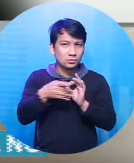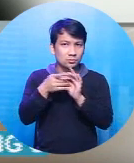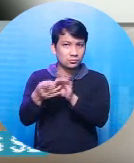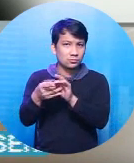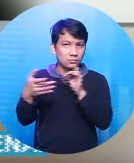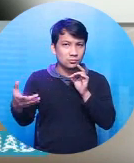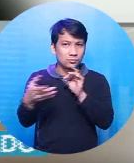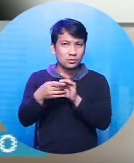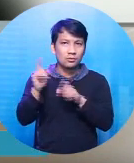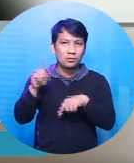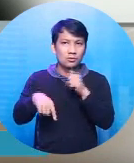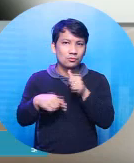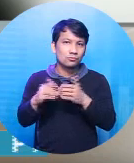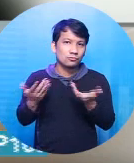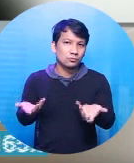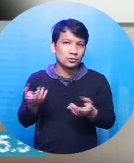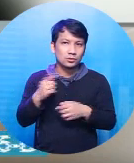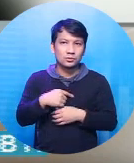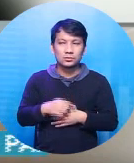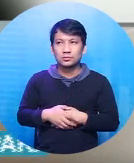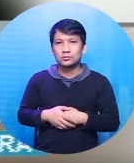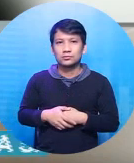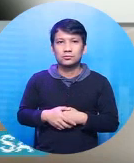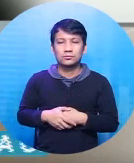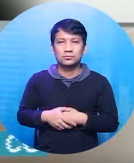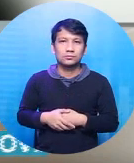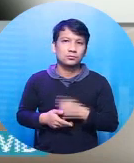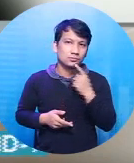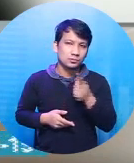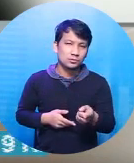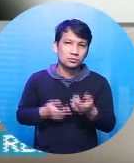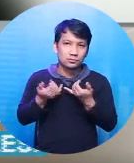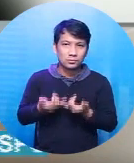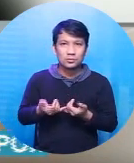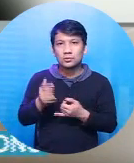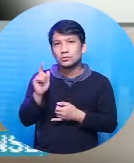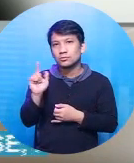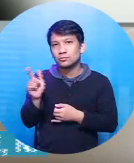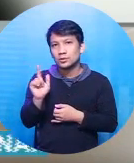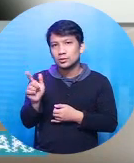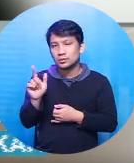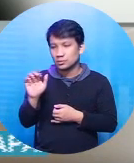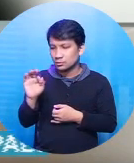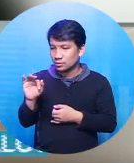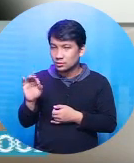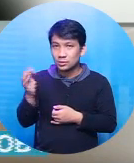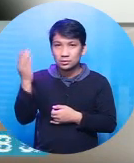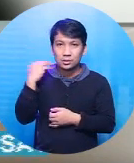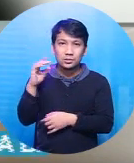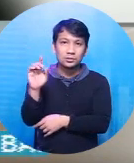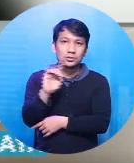dalawa. Tapos, bigla na lang po nitong 2019, December,